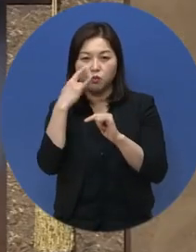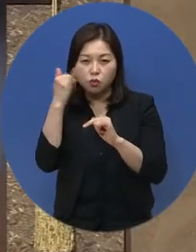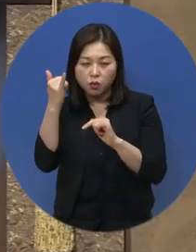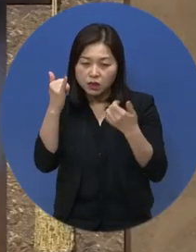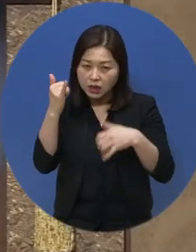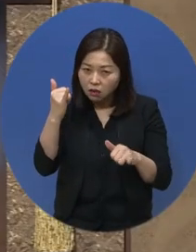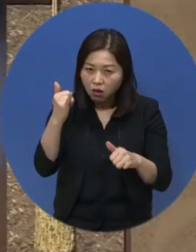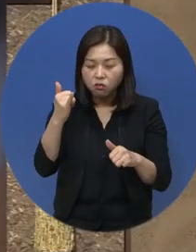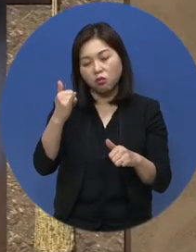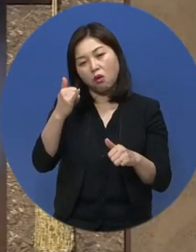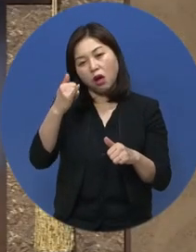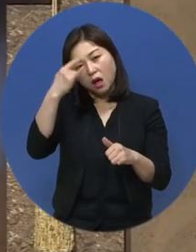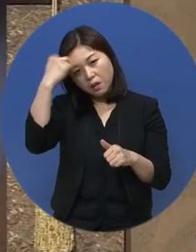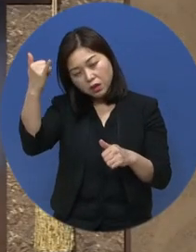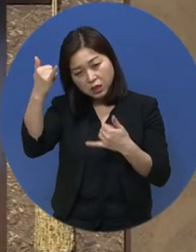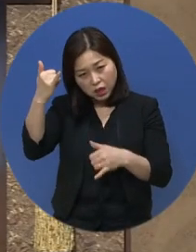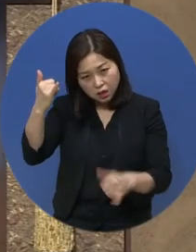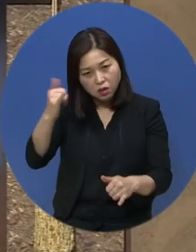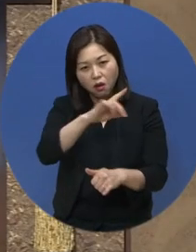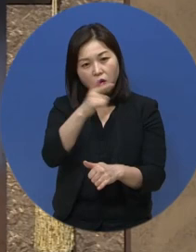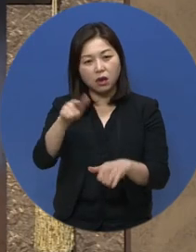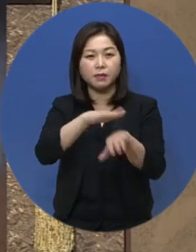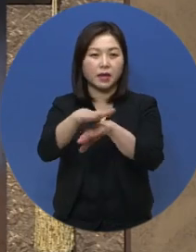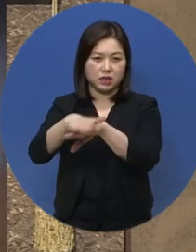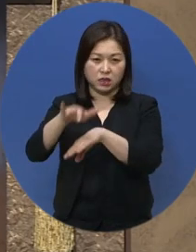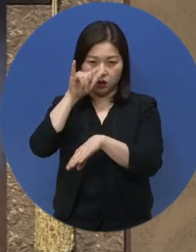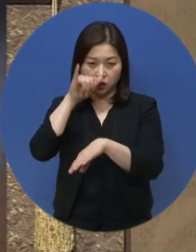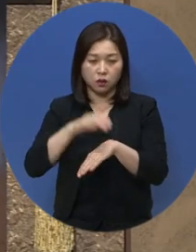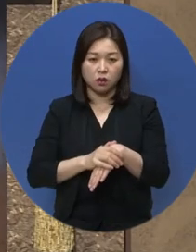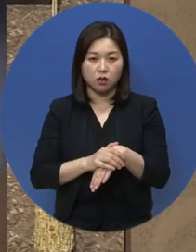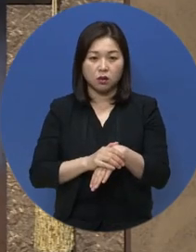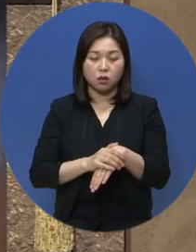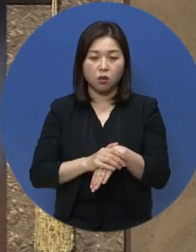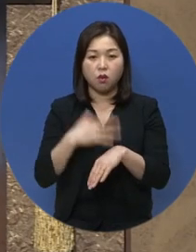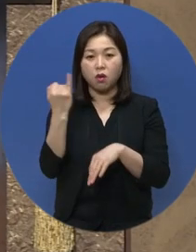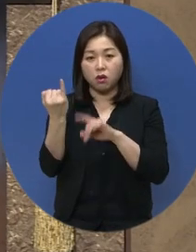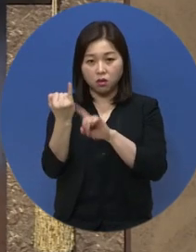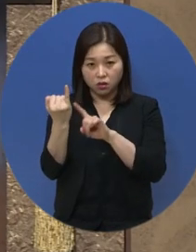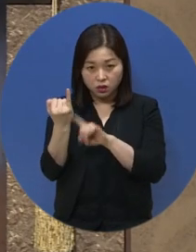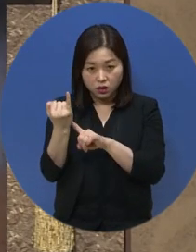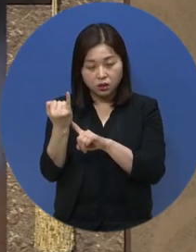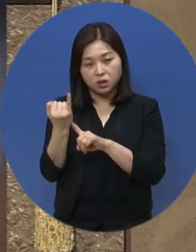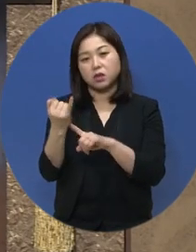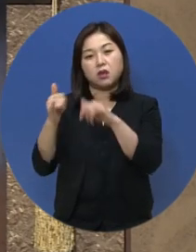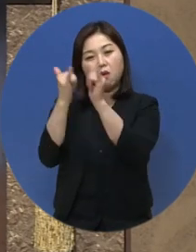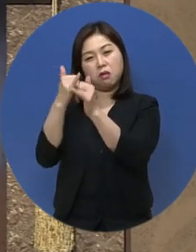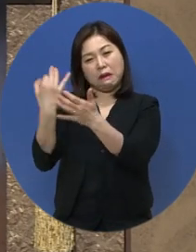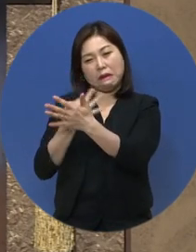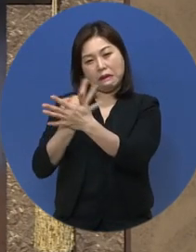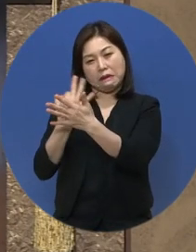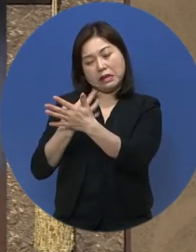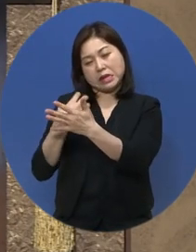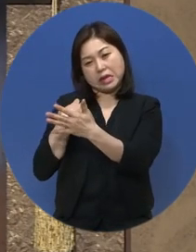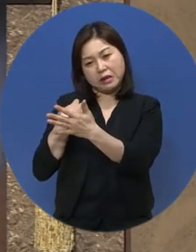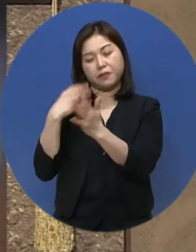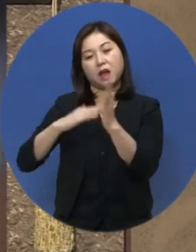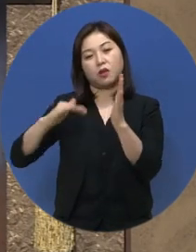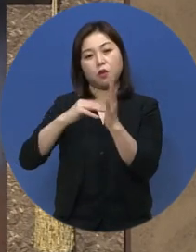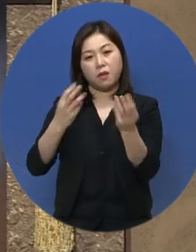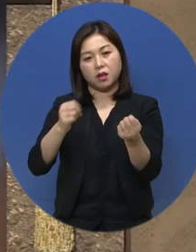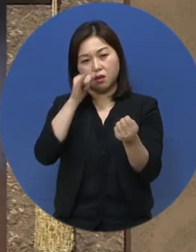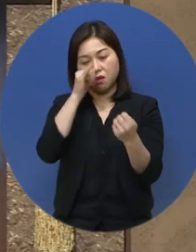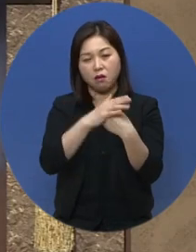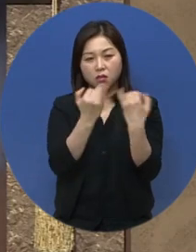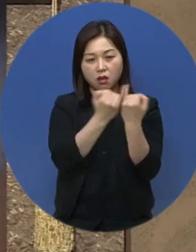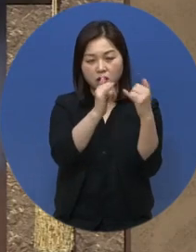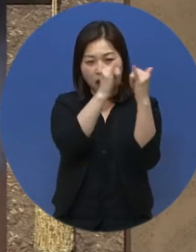이제 가정의 경제도 책임져야 되는 분들도 많이 생겨나고 네, 여성들의 사회적 진출도 그렇죠. 굉장히 많아졌죠. 예, 그런 어떤 사회적인